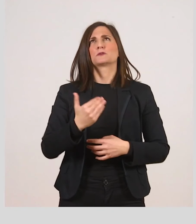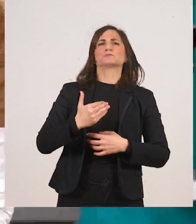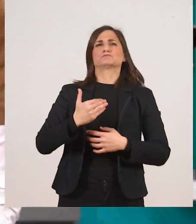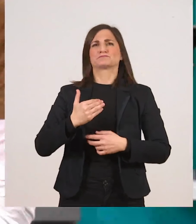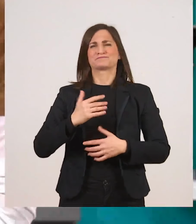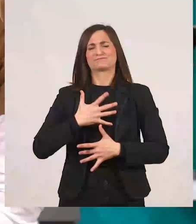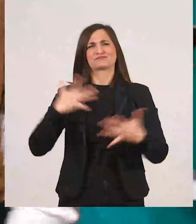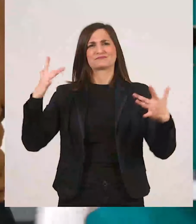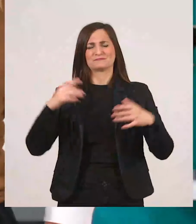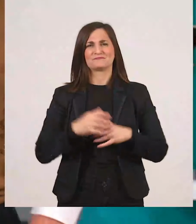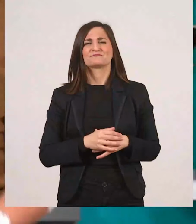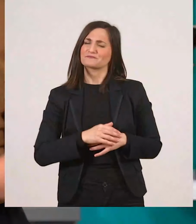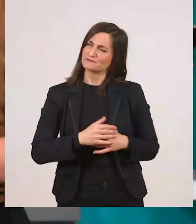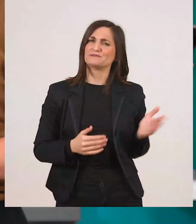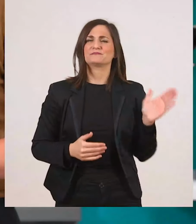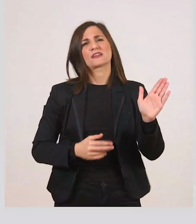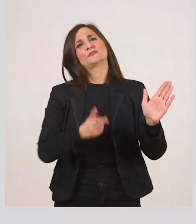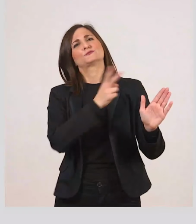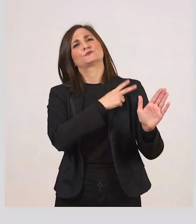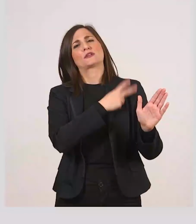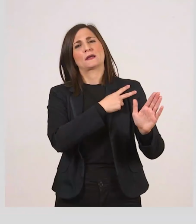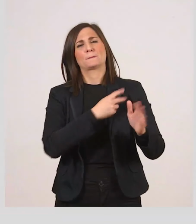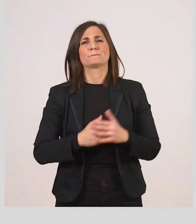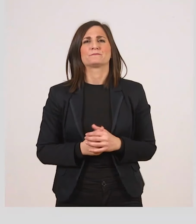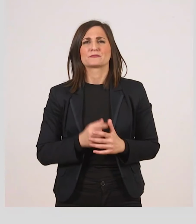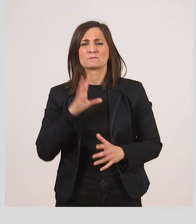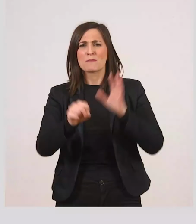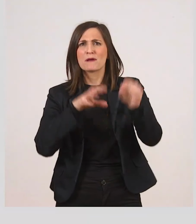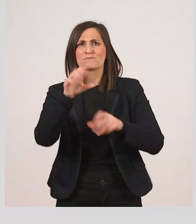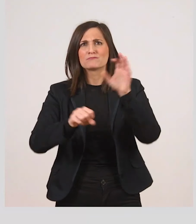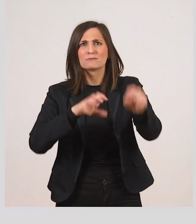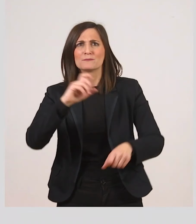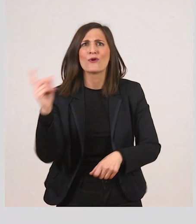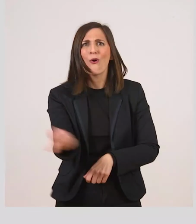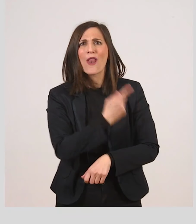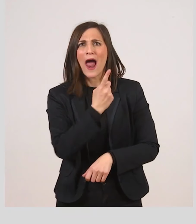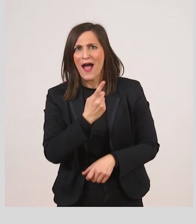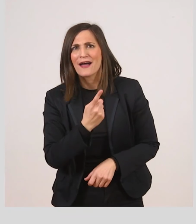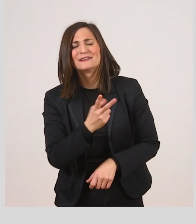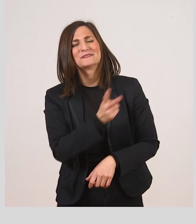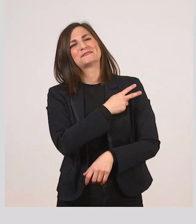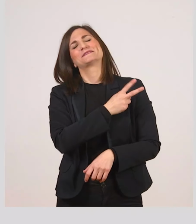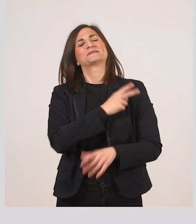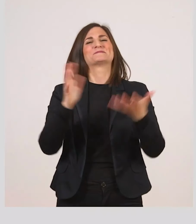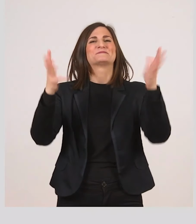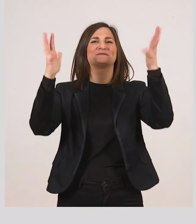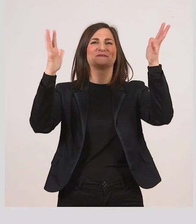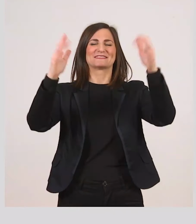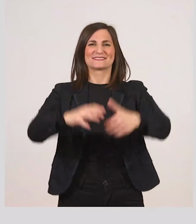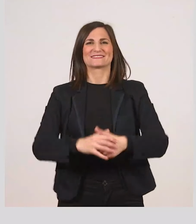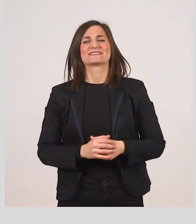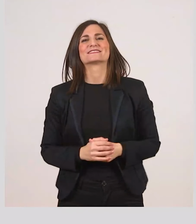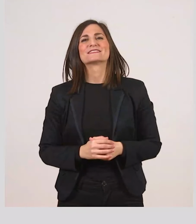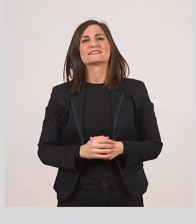μου. Για να δούμε και τα σωστά. Νομίζω τα βρήκαμε όλα, ε. Μπράβο σας.